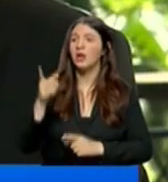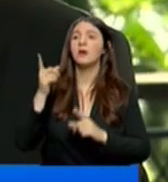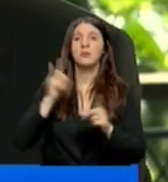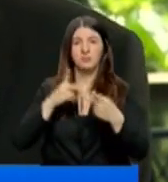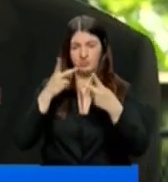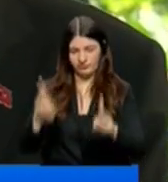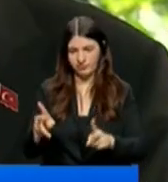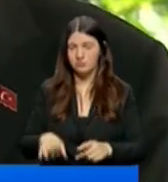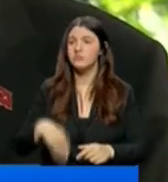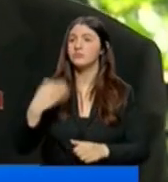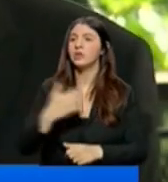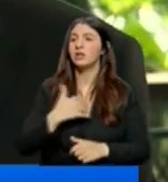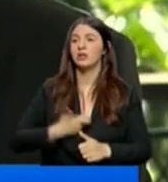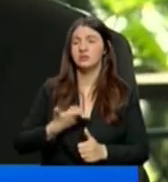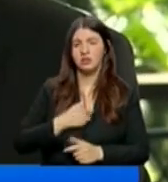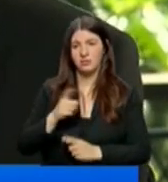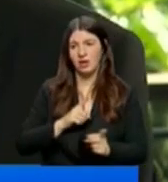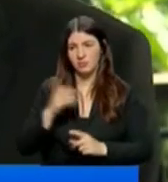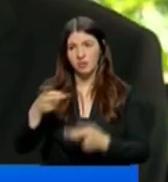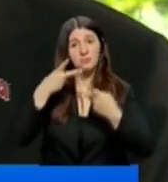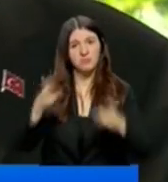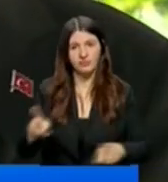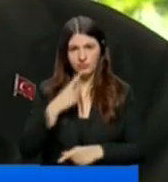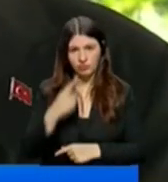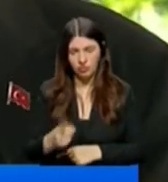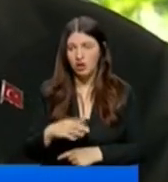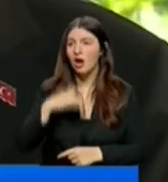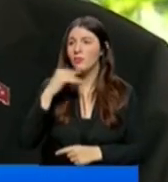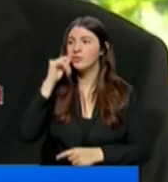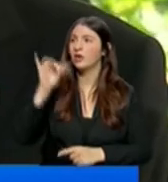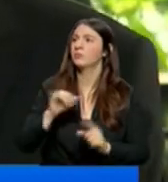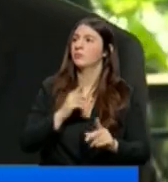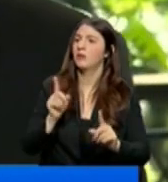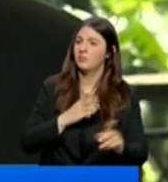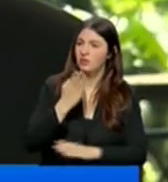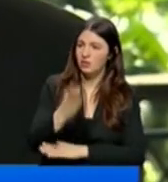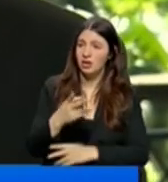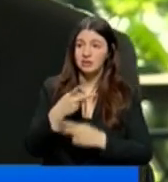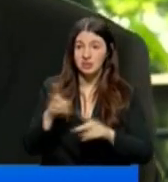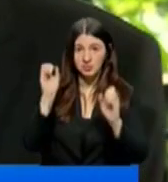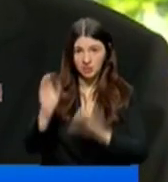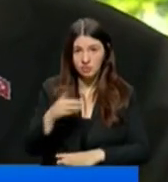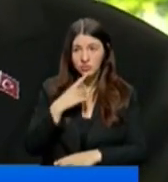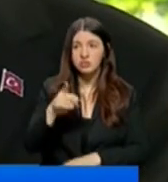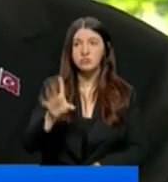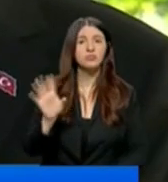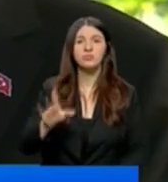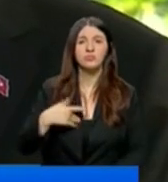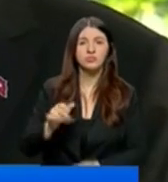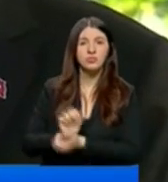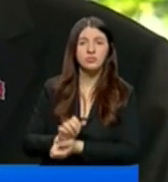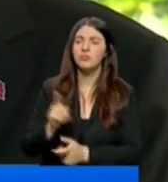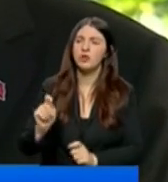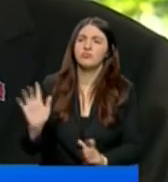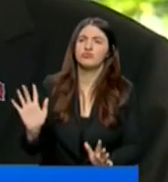beraat ettiriyor. Anayasa Mahkemesi, mahkeme beraat ediyor. Avrupa İnsan Hakları Mahkemesi serbest bırakın diyor. Siz diyorsunuz ben bunları